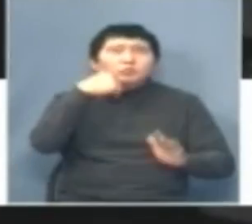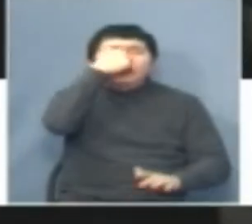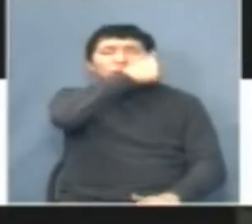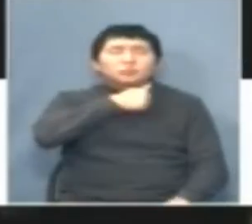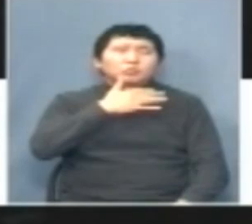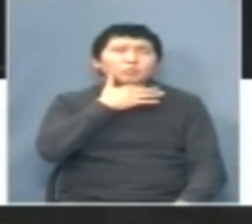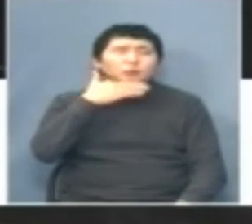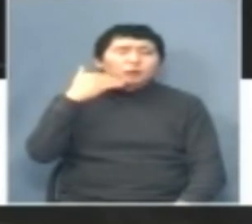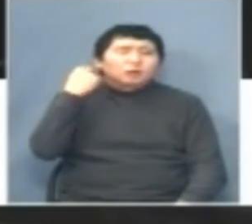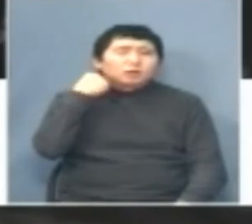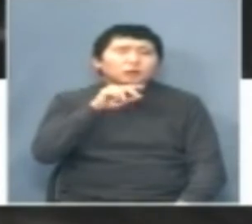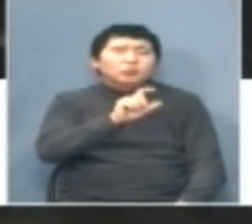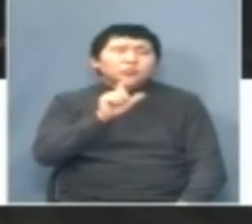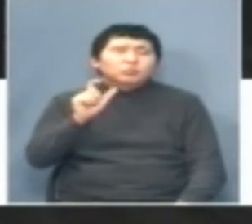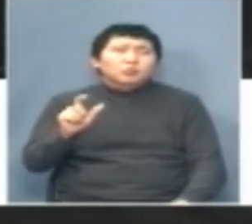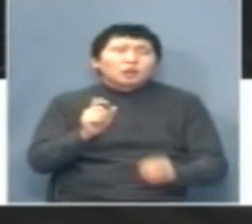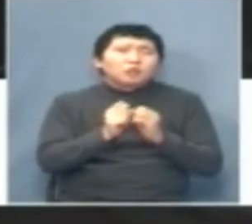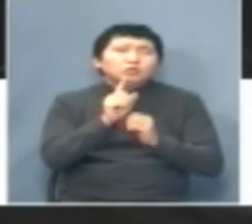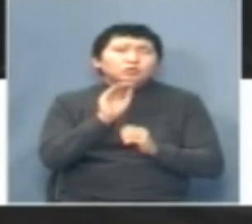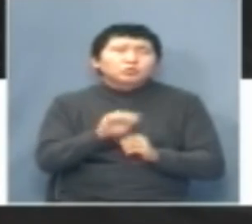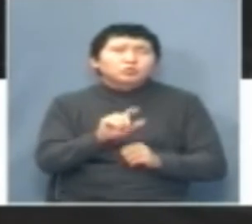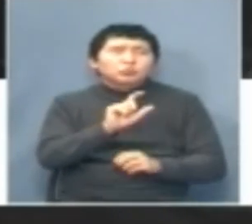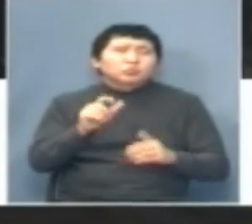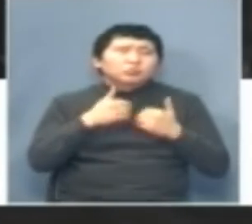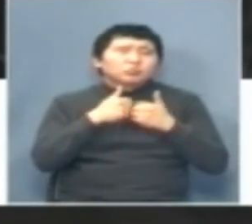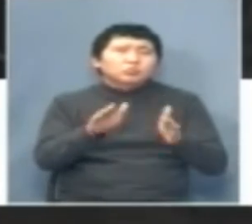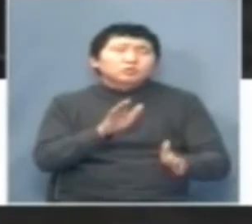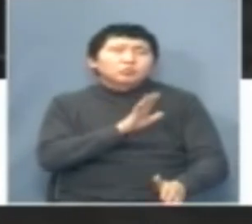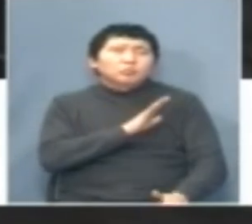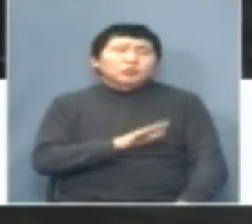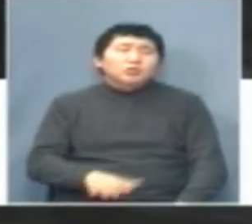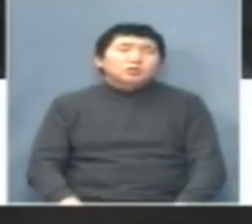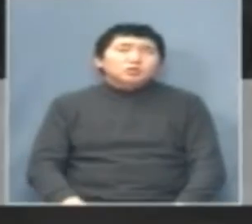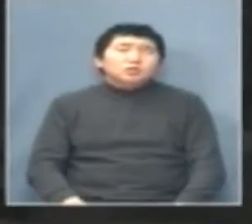Ол кезде 11 мыңдай адам түрмеден шықса, 2400-ге жуығының сотталу мерзімі қысқартылды.